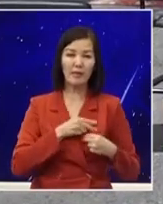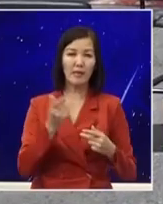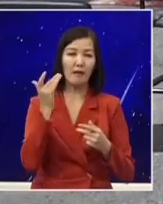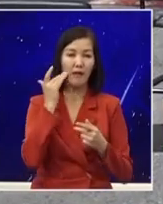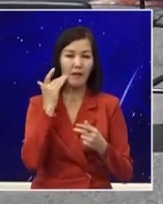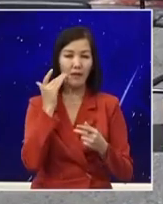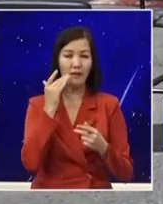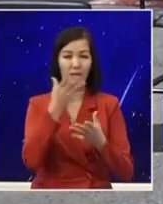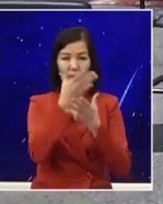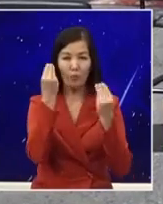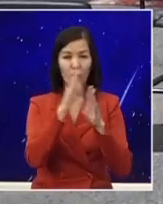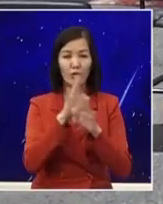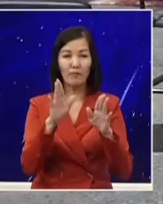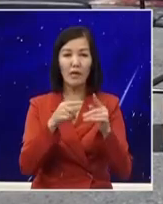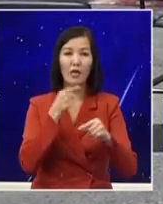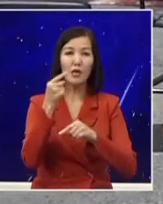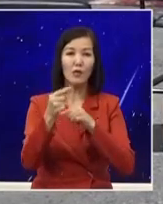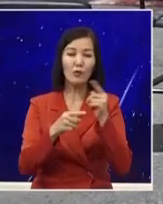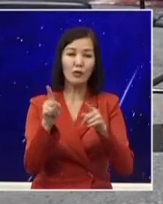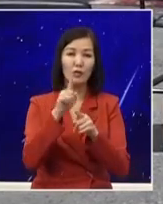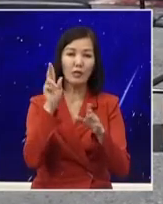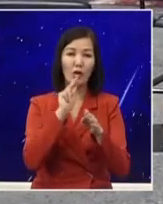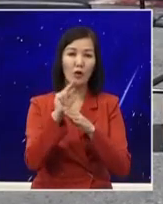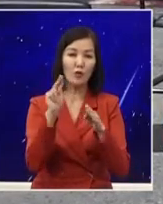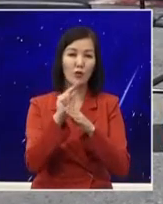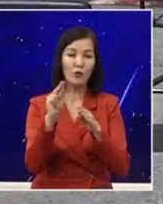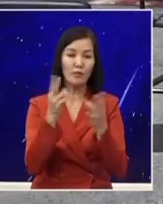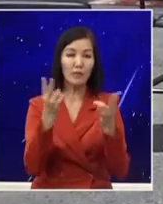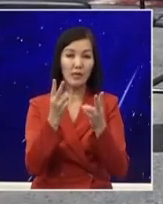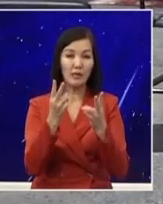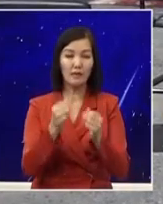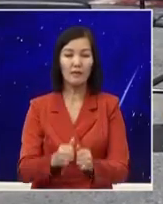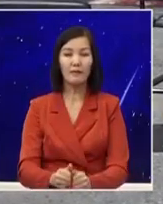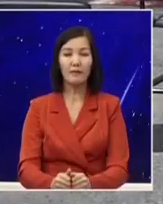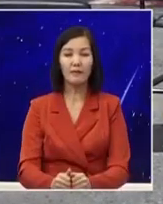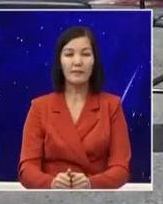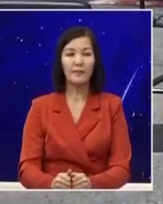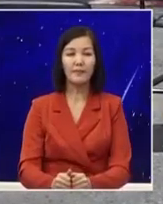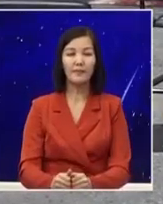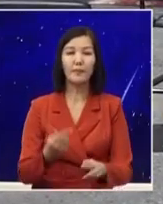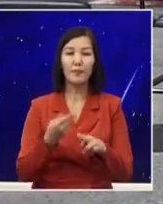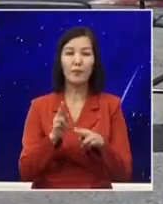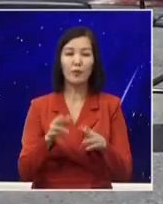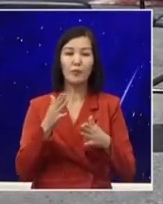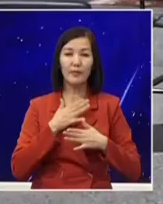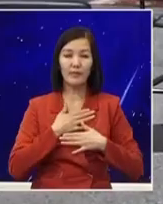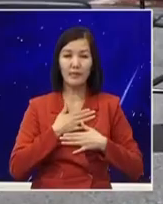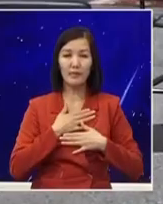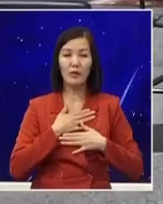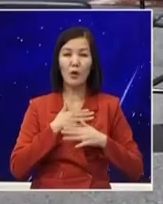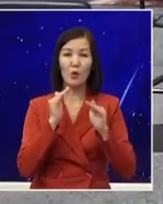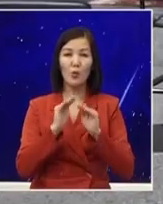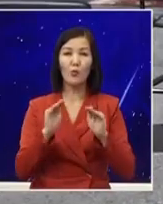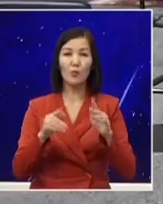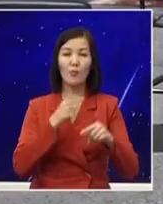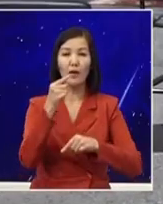есімізден шығармай сақтап, әр уақытта есімізге алып отыруымыз керек деген. Бұл біздің мына